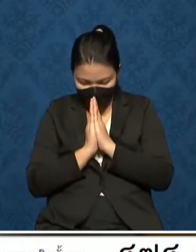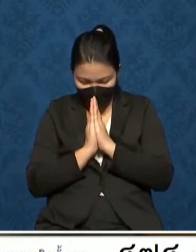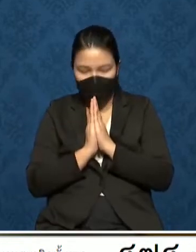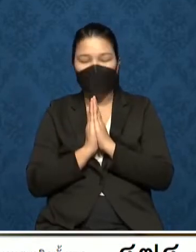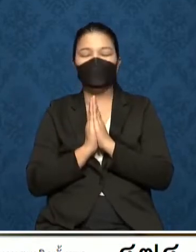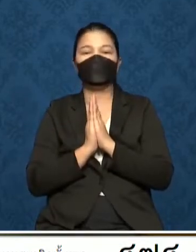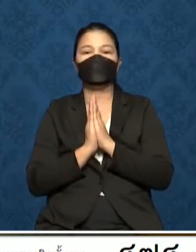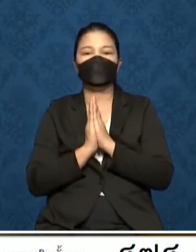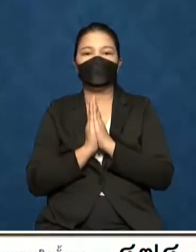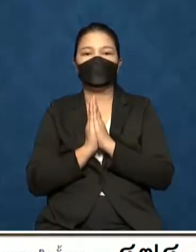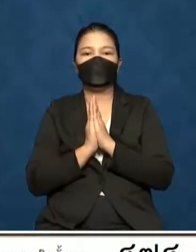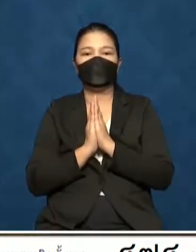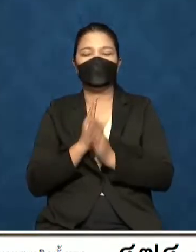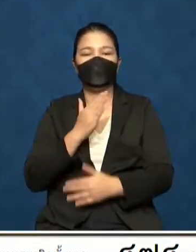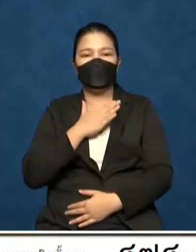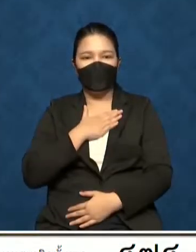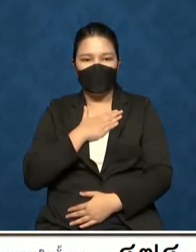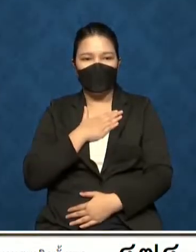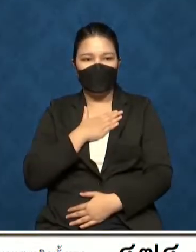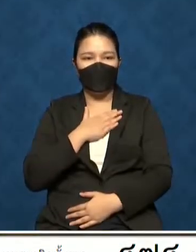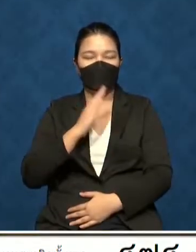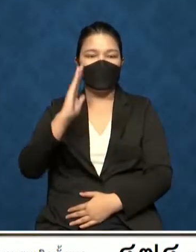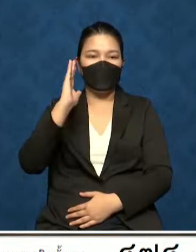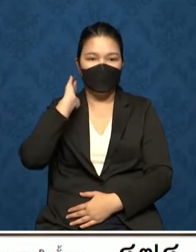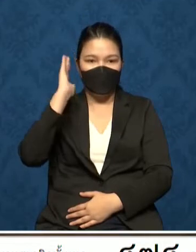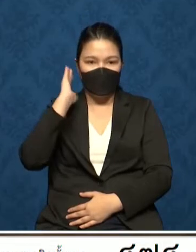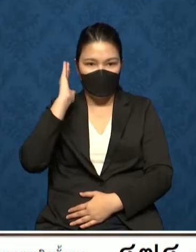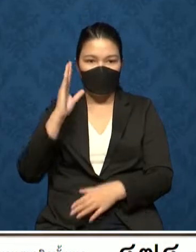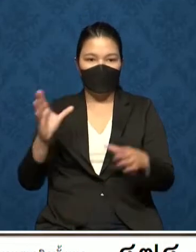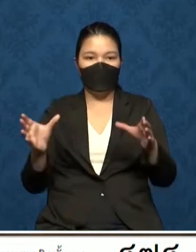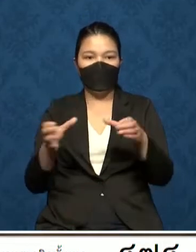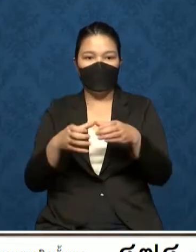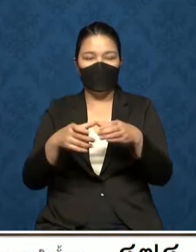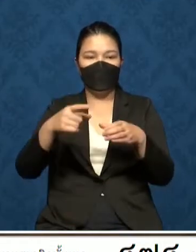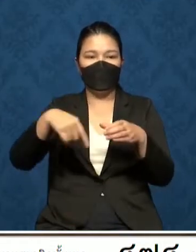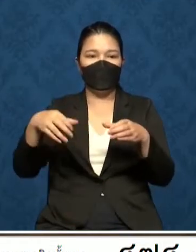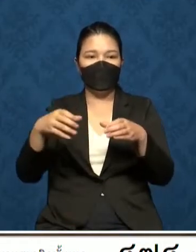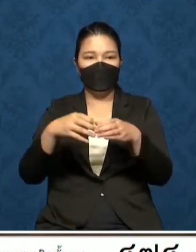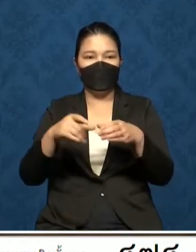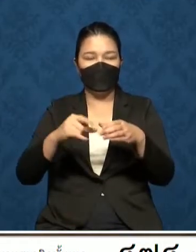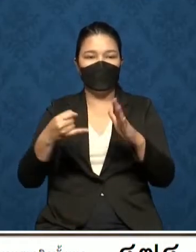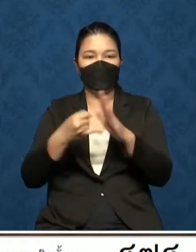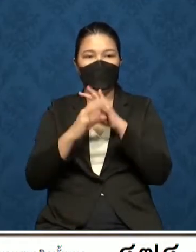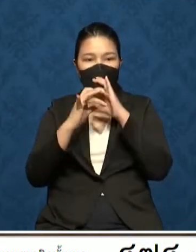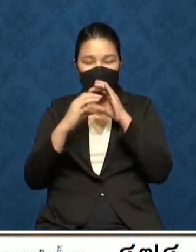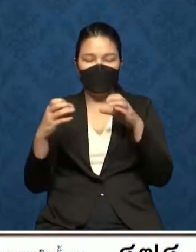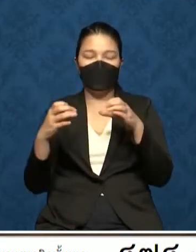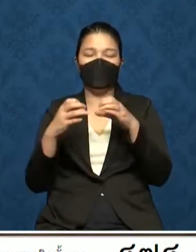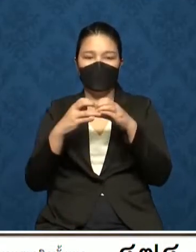แทนราษฎรที่เคารพกับผมนายแพทย์บัญญัติเจตนาจันทร์สมาชิกสภาผู้แทนราษฎรจากจังหวัดระยองพรรคประชา